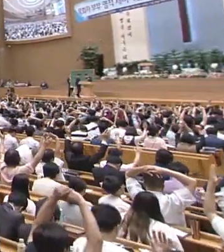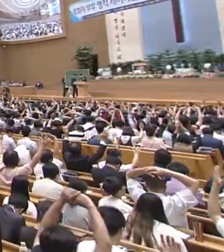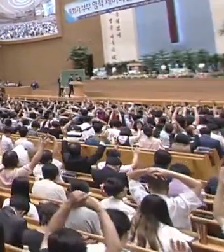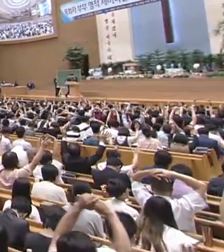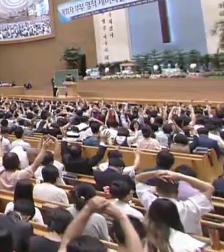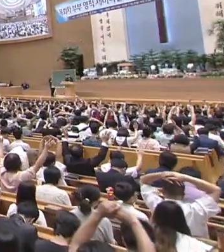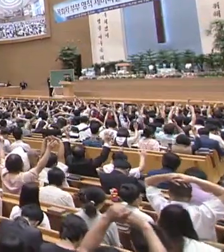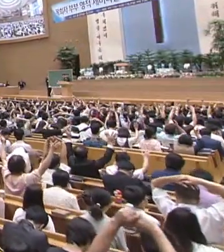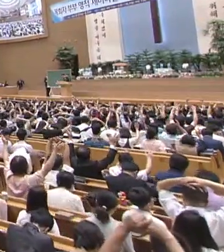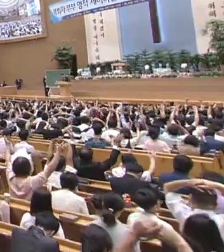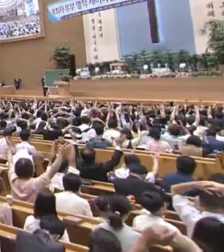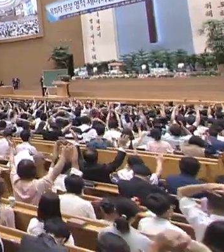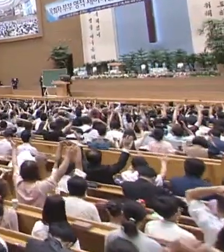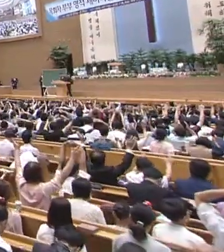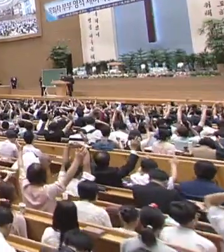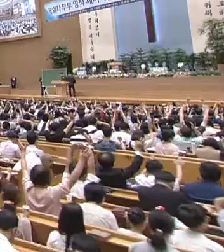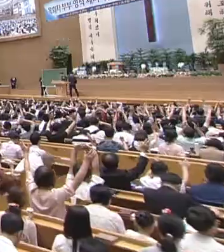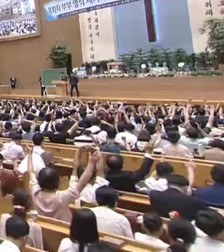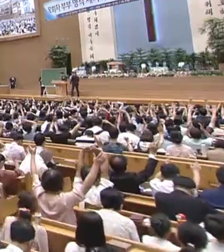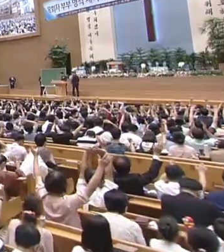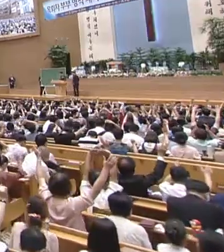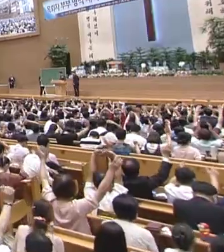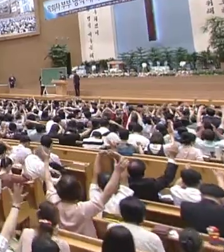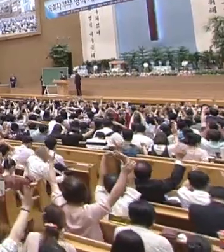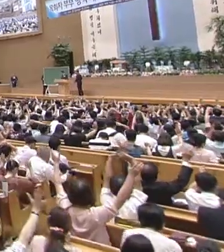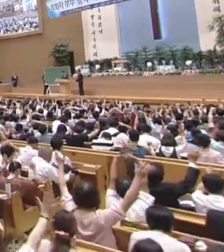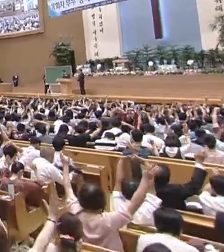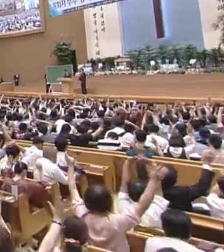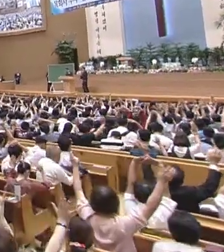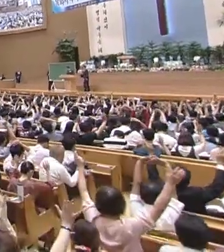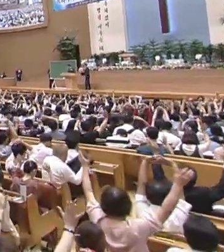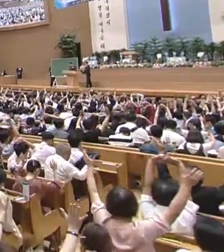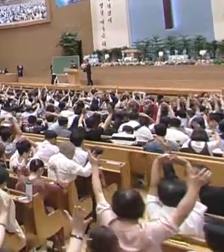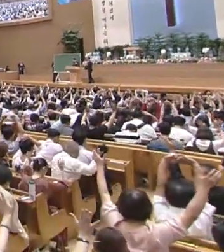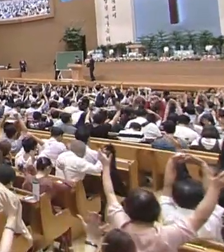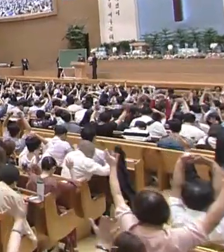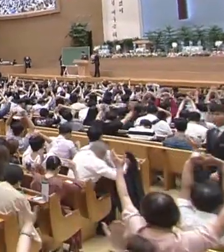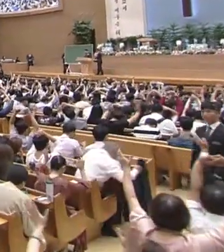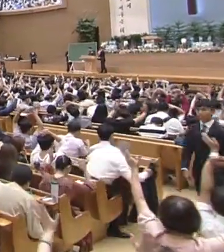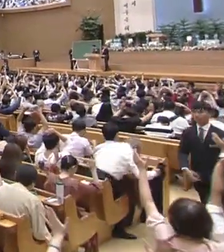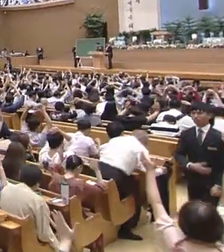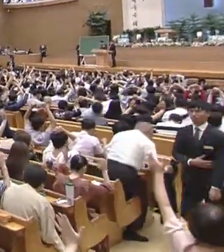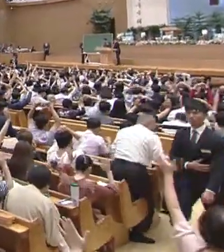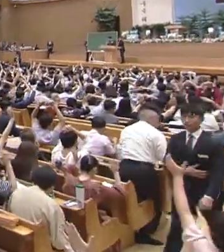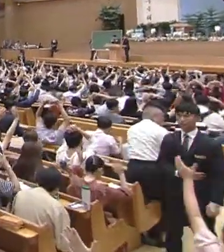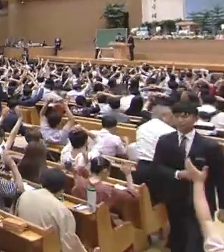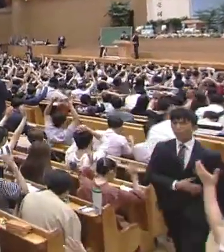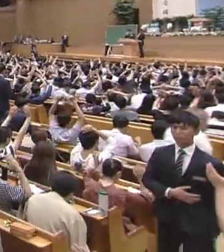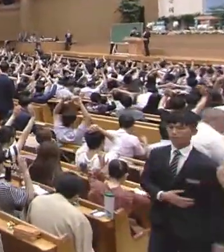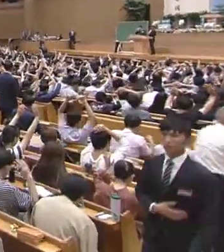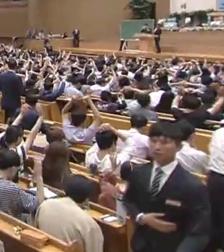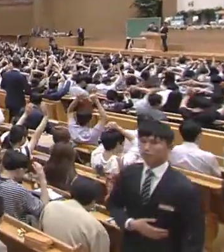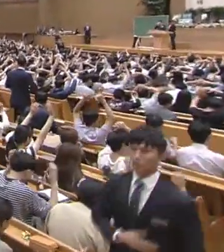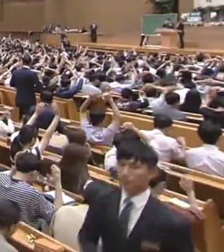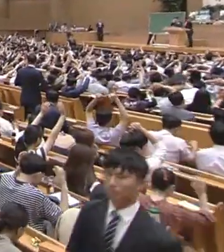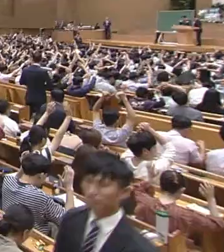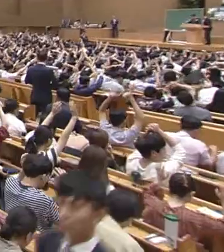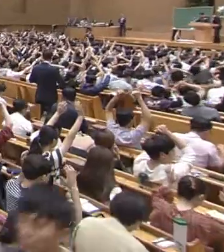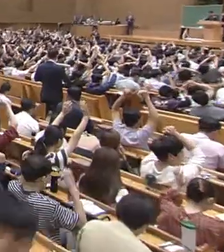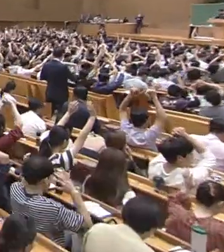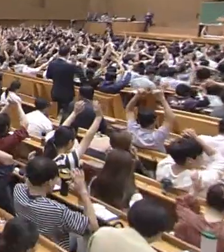영국으로 하나님의 장면을 사랑합니다 아버지님의 마음이 무너지고 유리없이 인간이